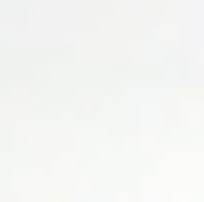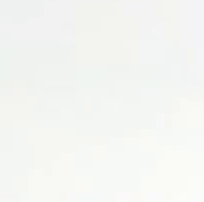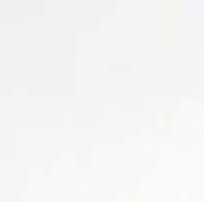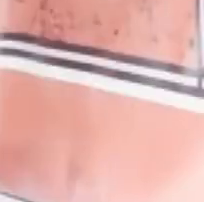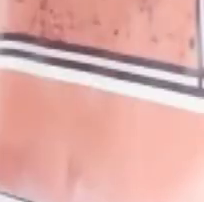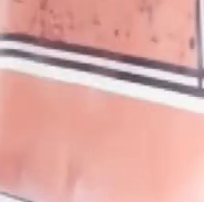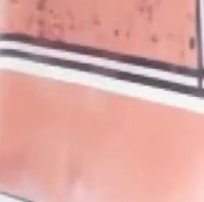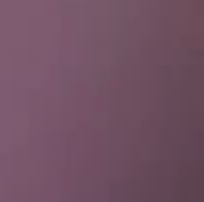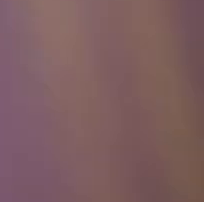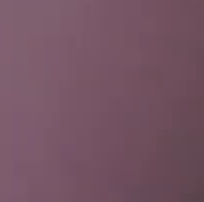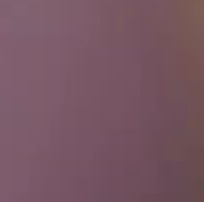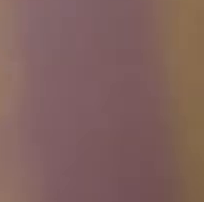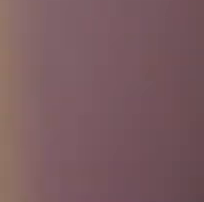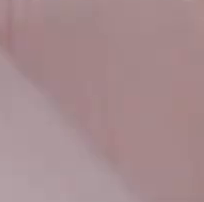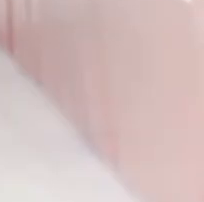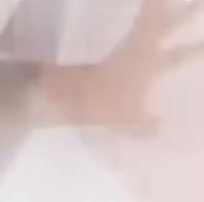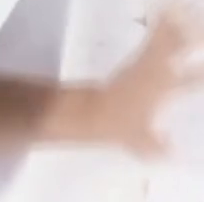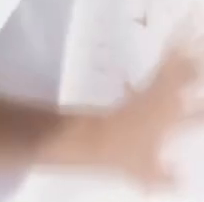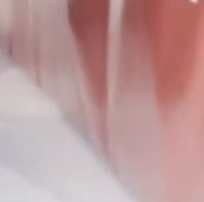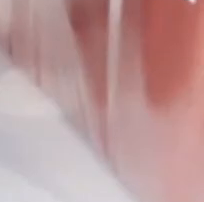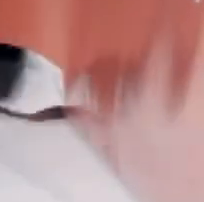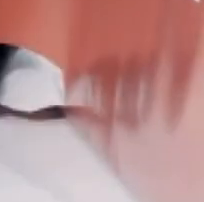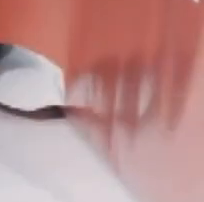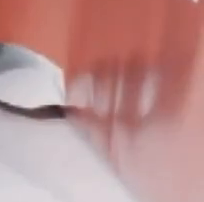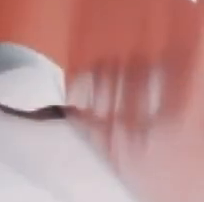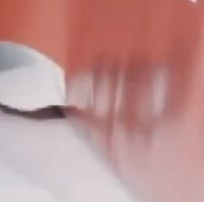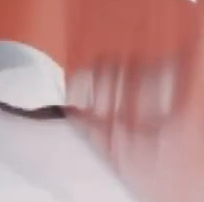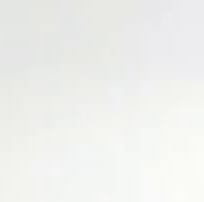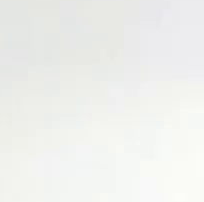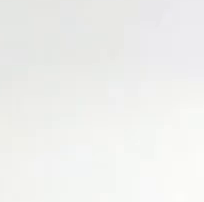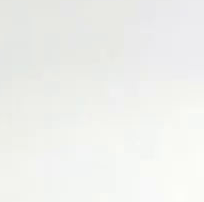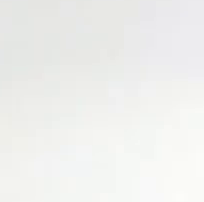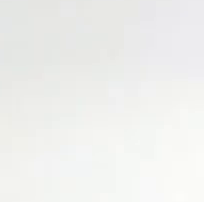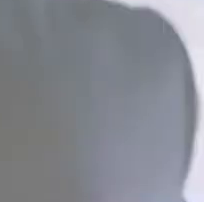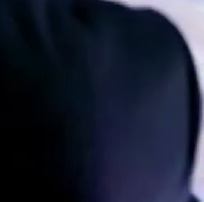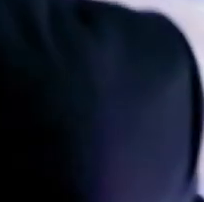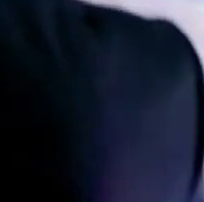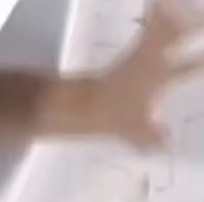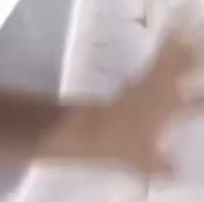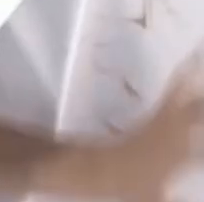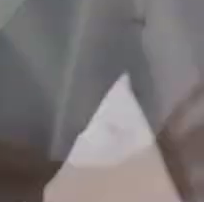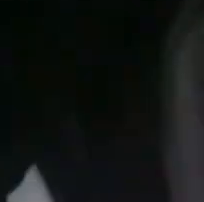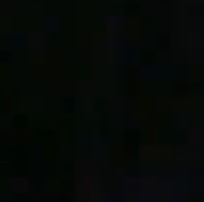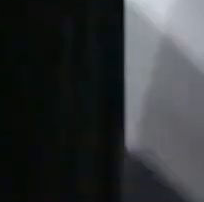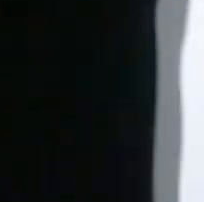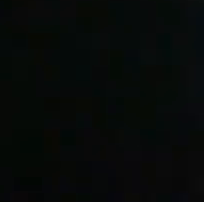კულტურა. როგორც საზოგადოებასთან უწყვეტი ურთიერთკავშირი.